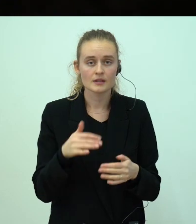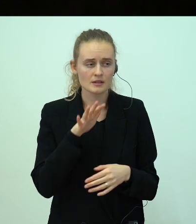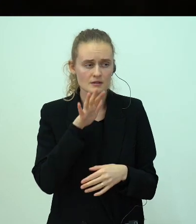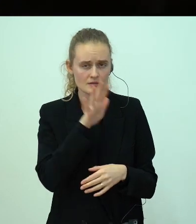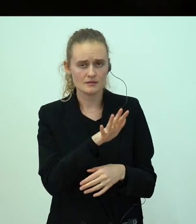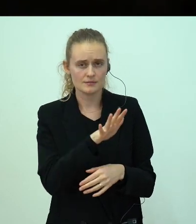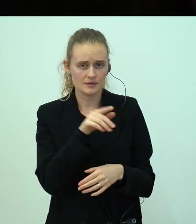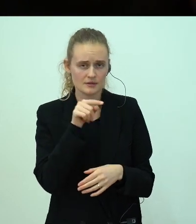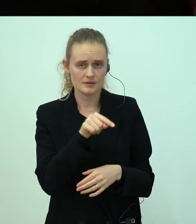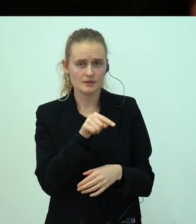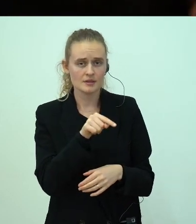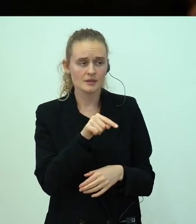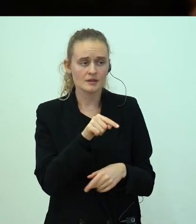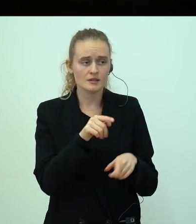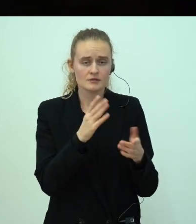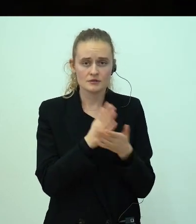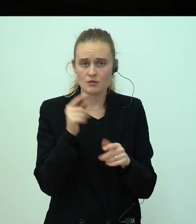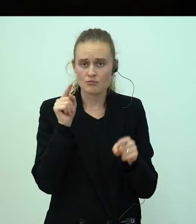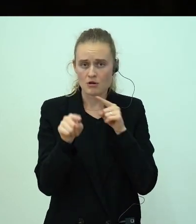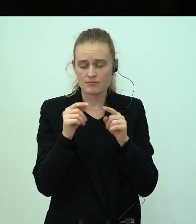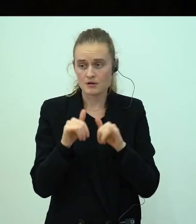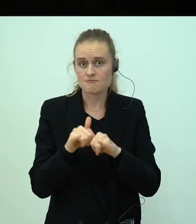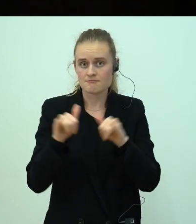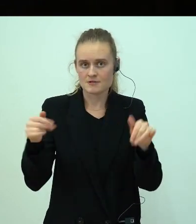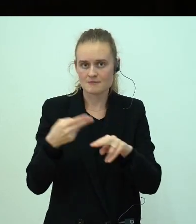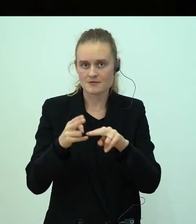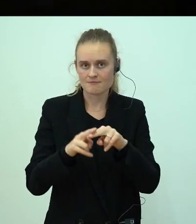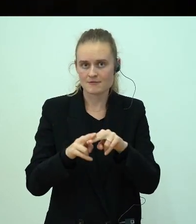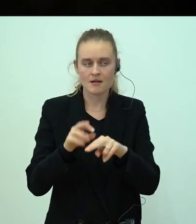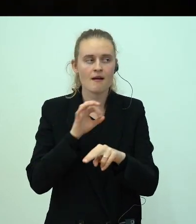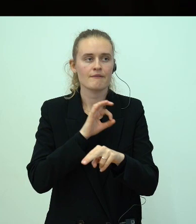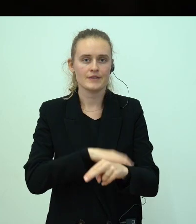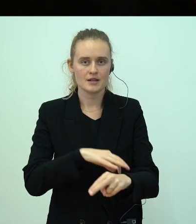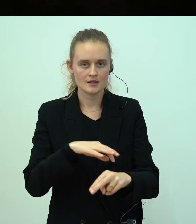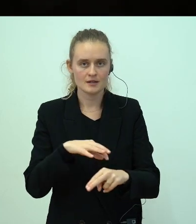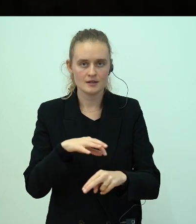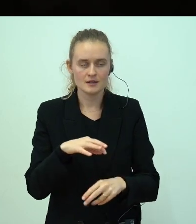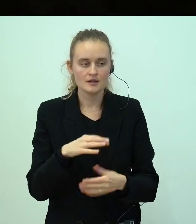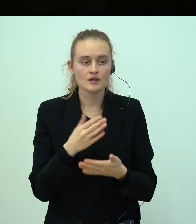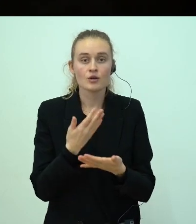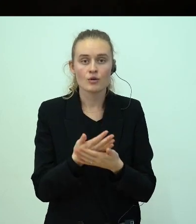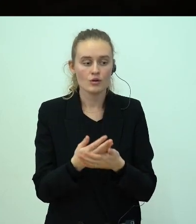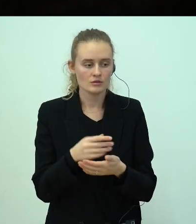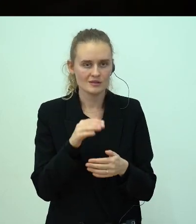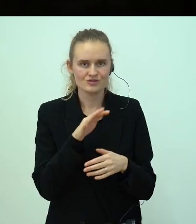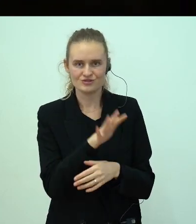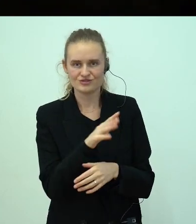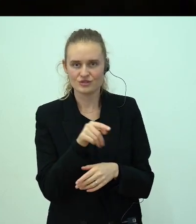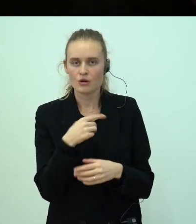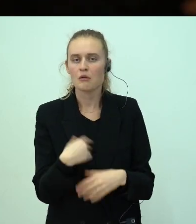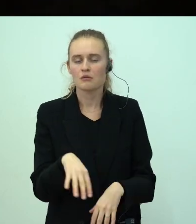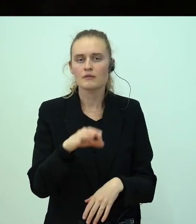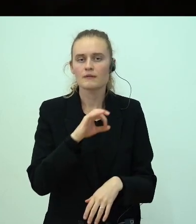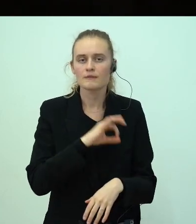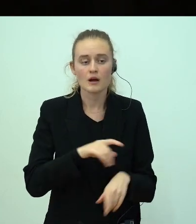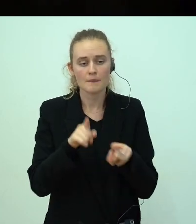neapykanta tampa populiari ir veiksminga. Ir ta priežastis, kodėl ta neapykanta tampa veiksminga, yra,